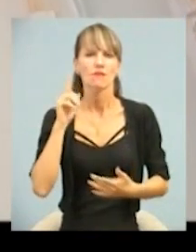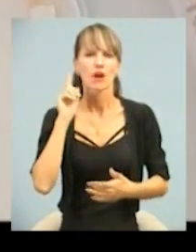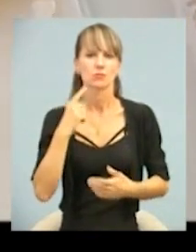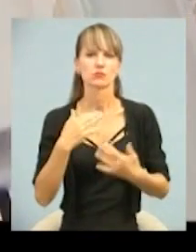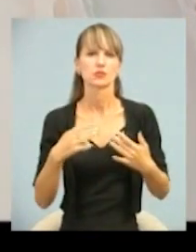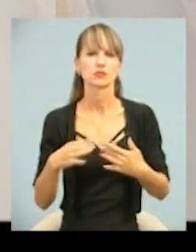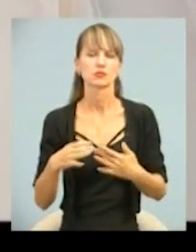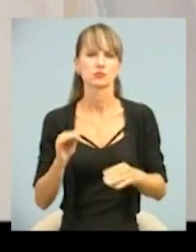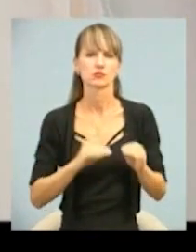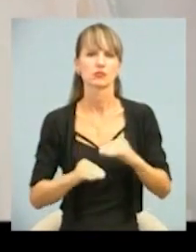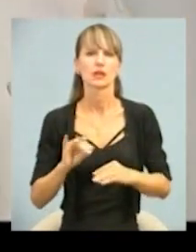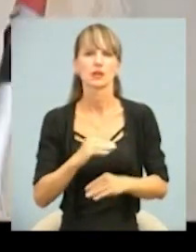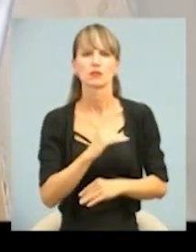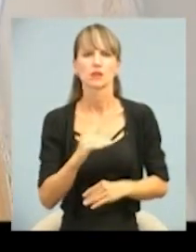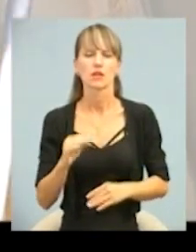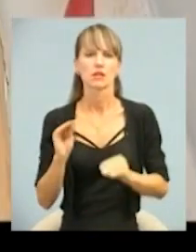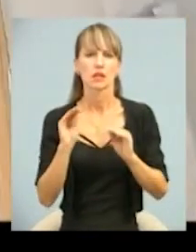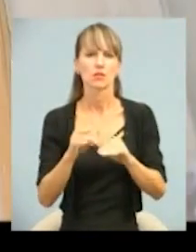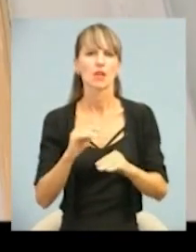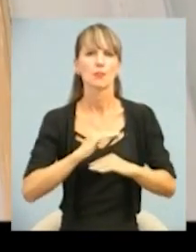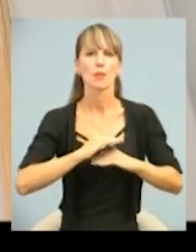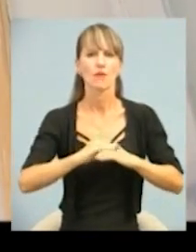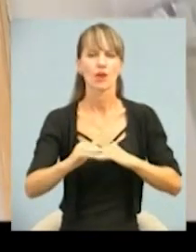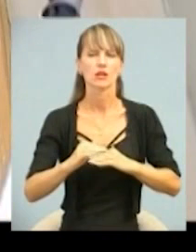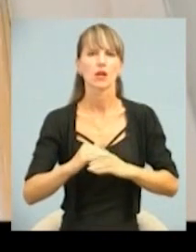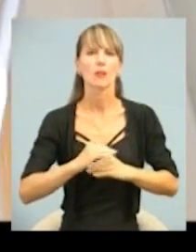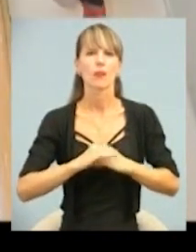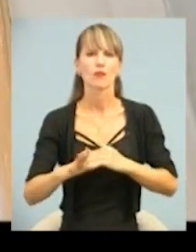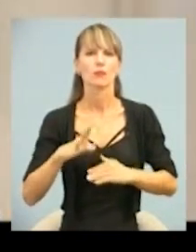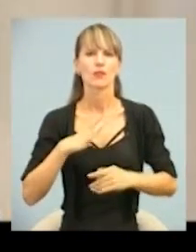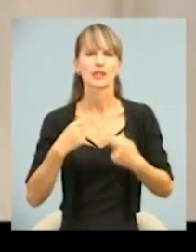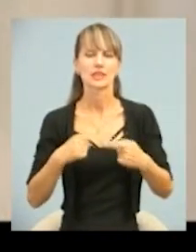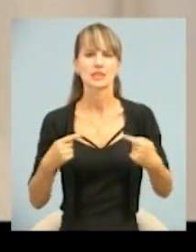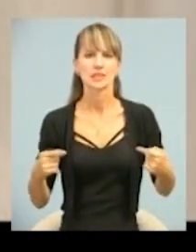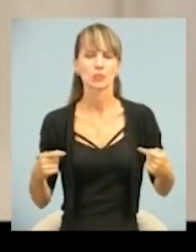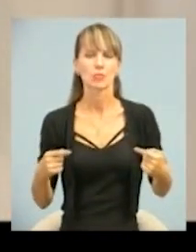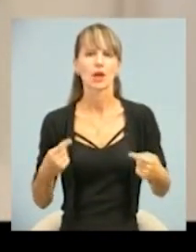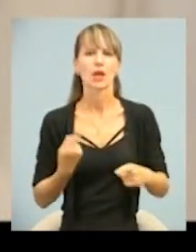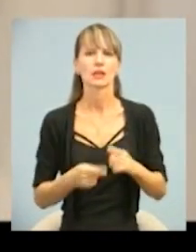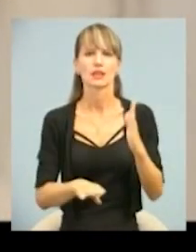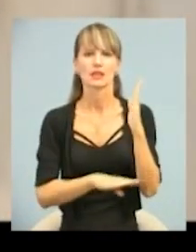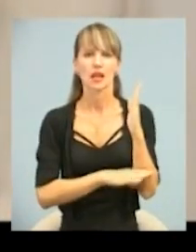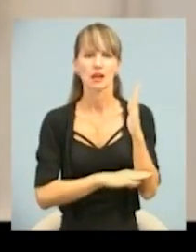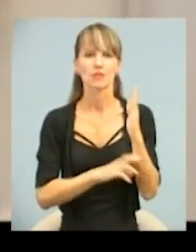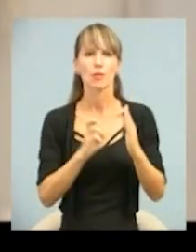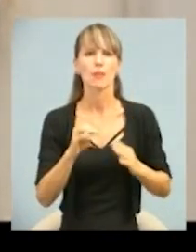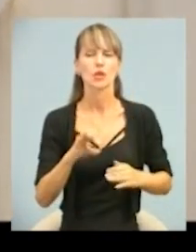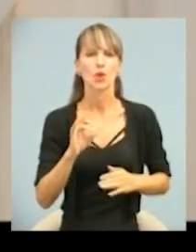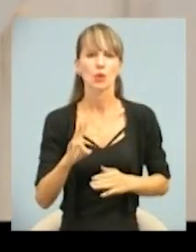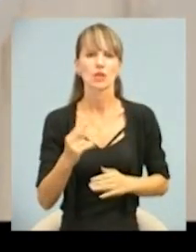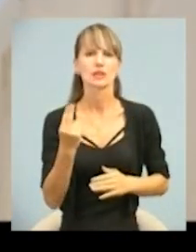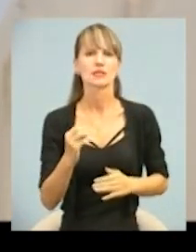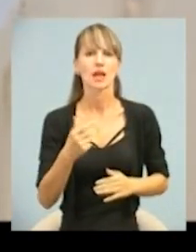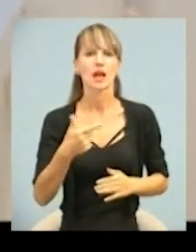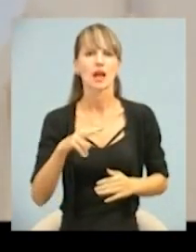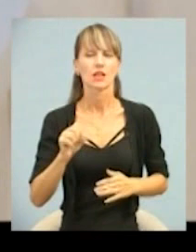пропорції та рівномірно їх наносити на поверхню. Оскільки поверхні теж бувають різними, а це дерево, бетон чи цегла, то і